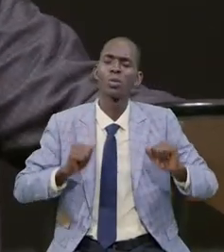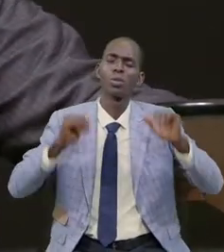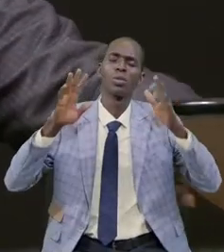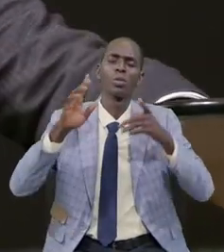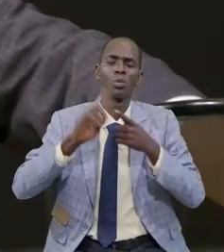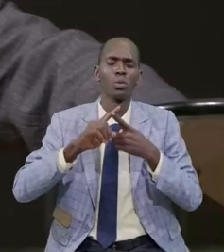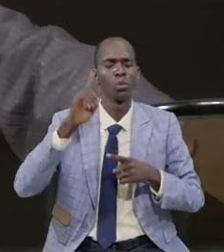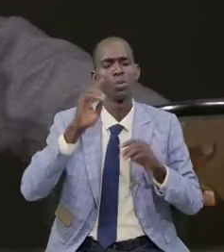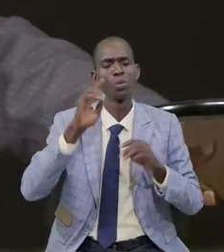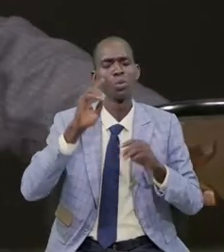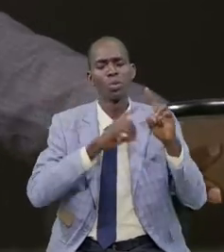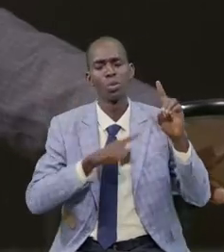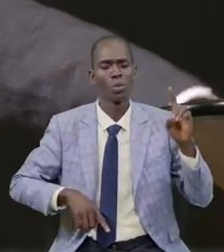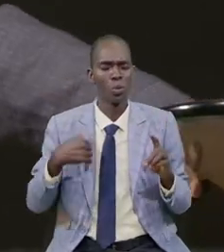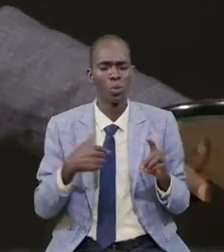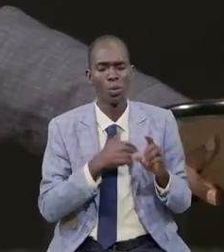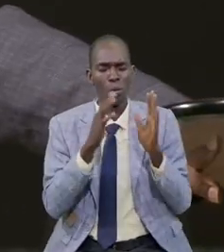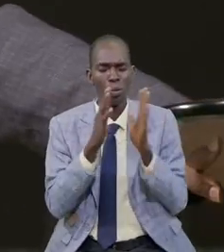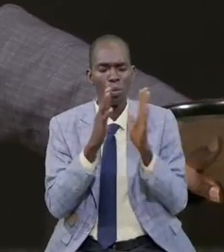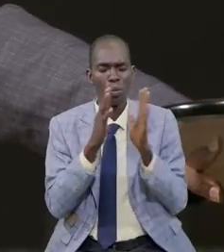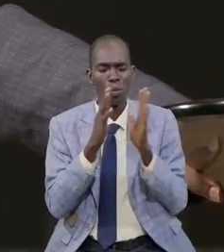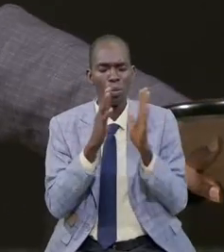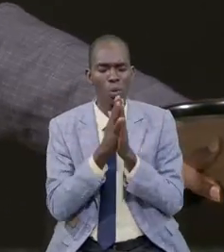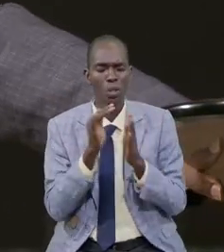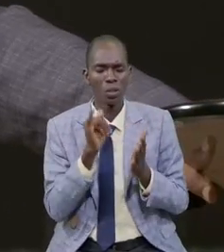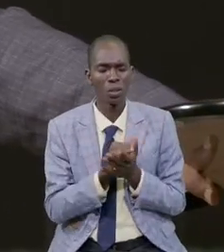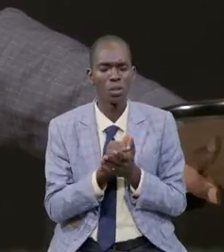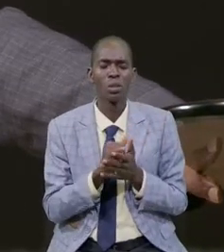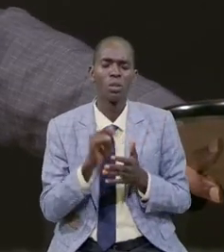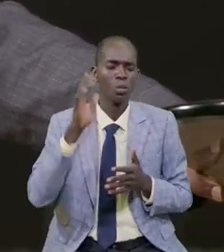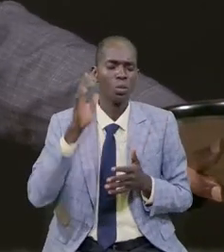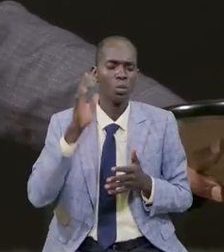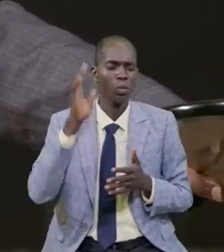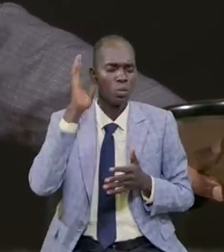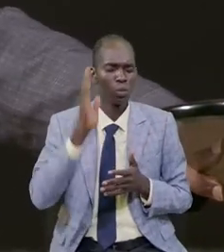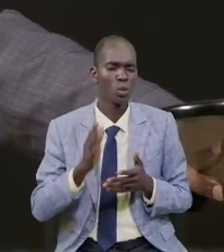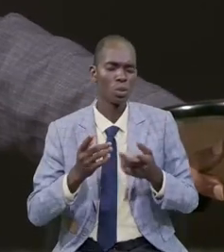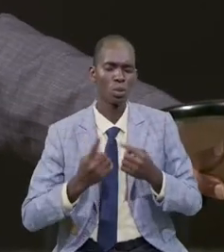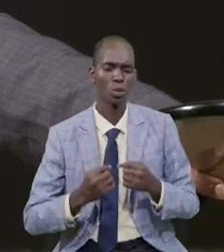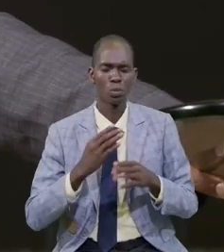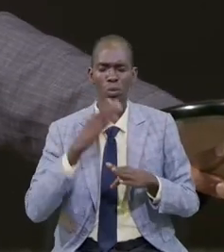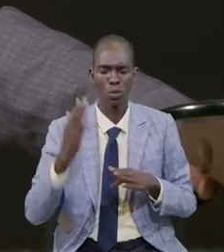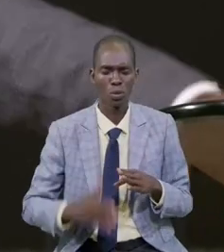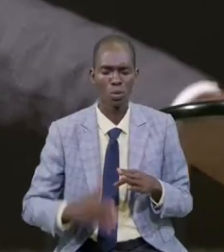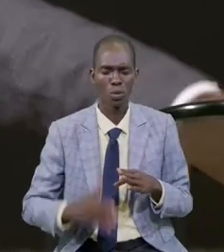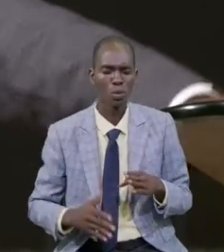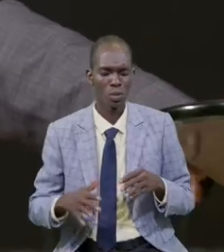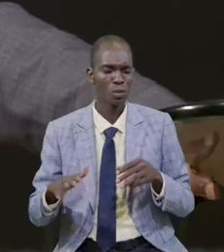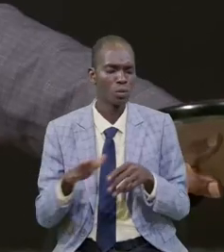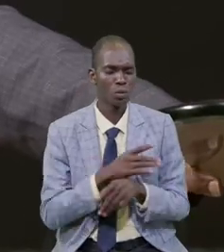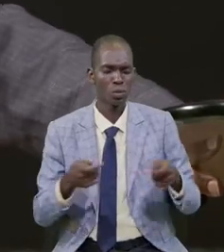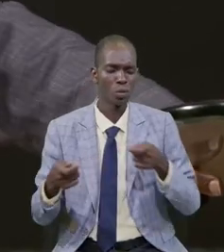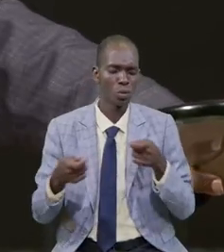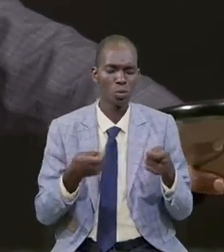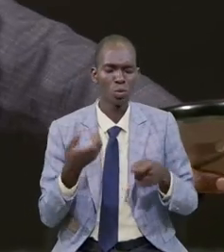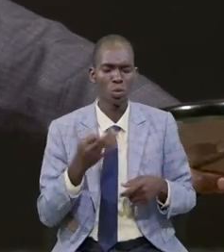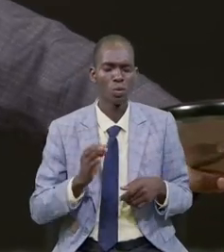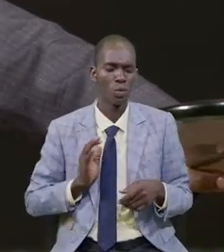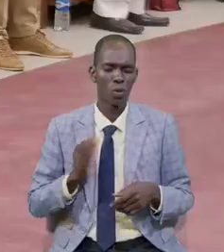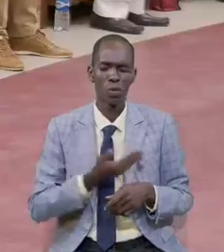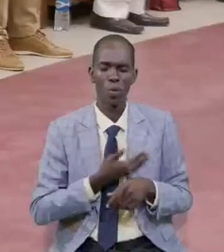abandon total. Nous prions que tu viennes prendre le contrôle total, le contrôle spirituel de